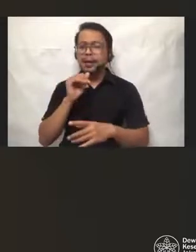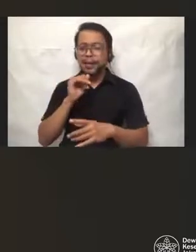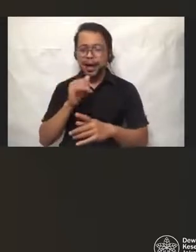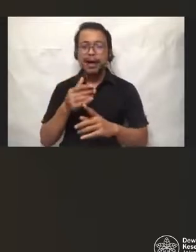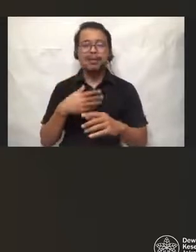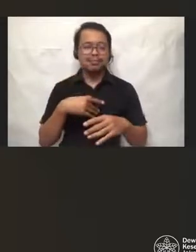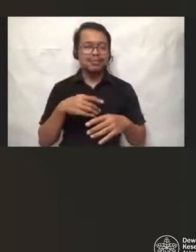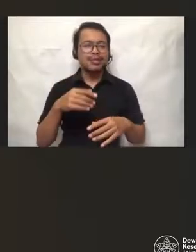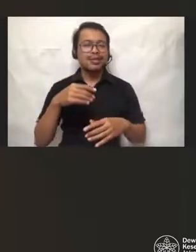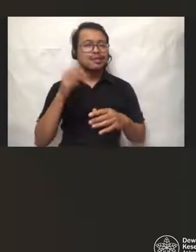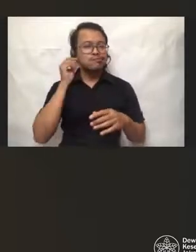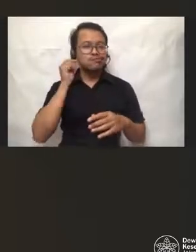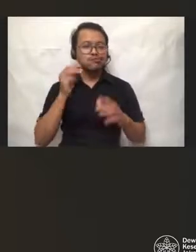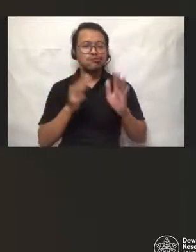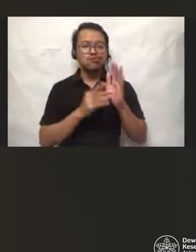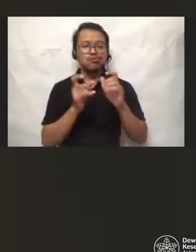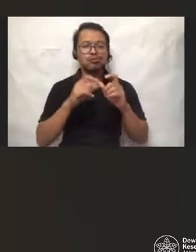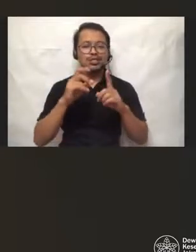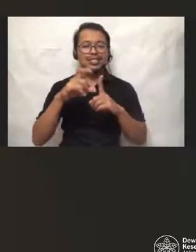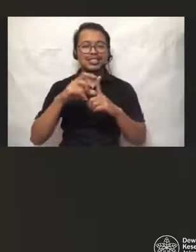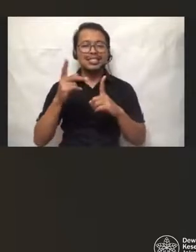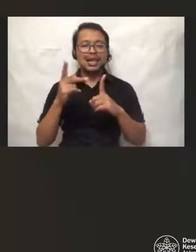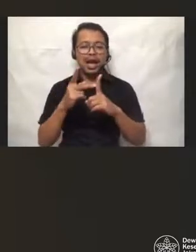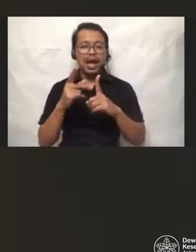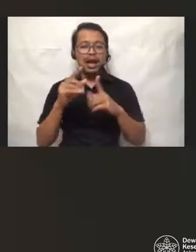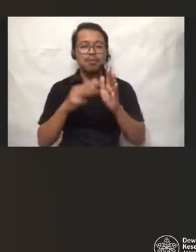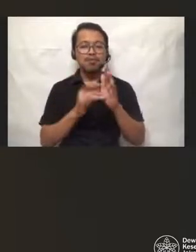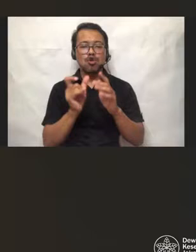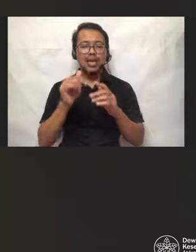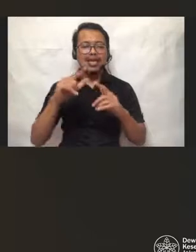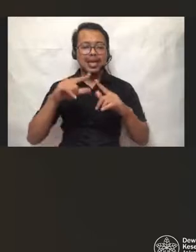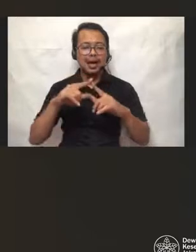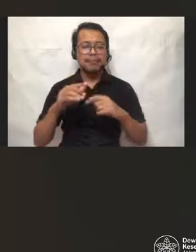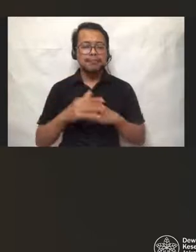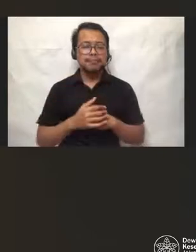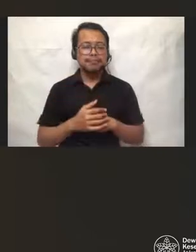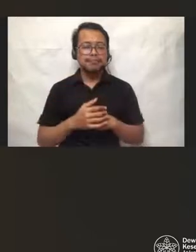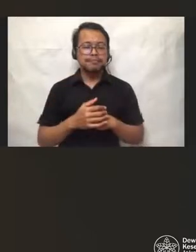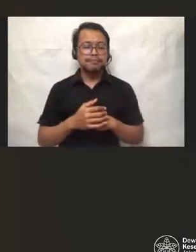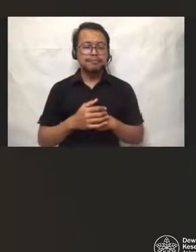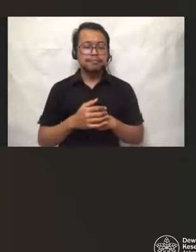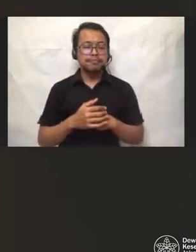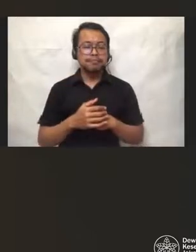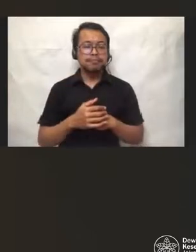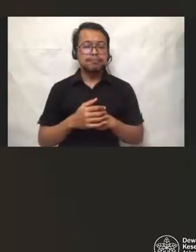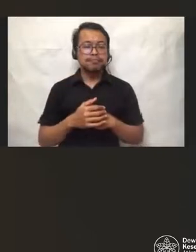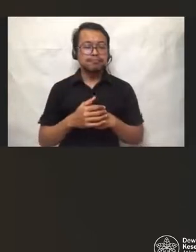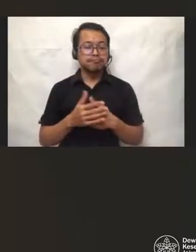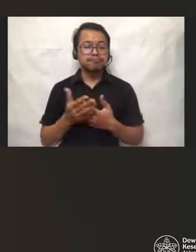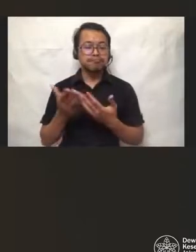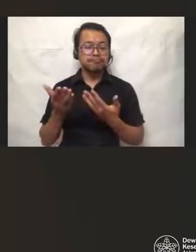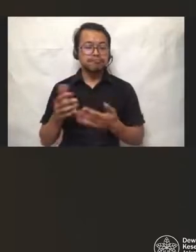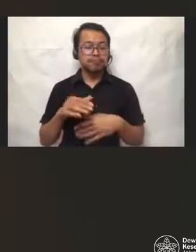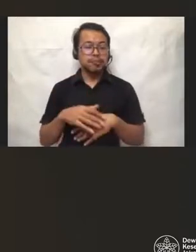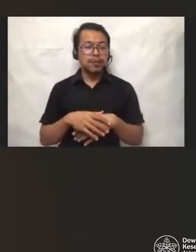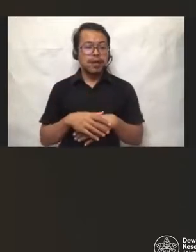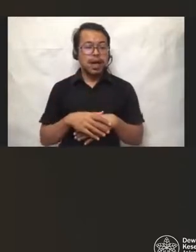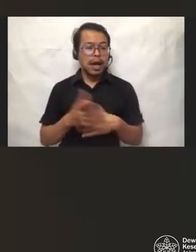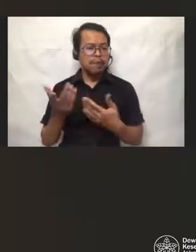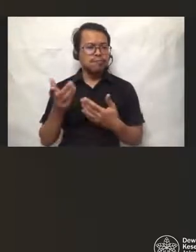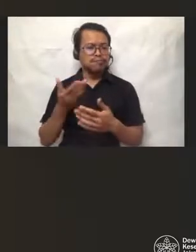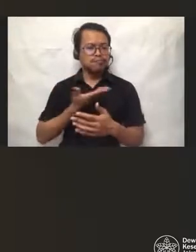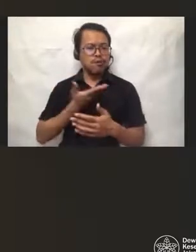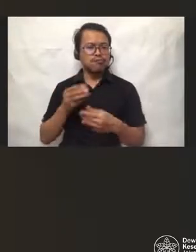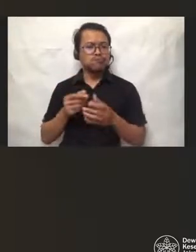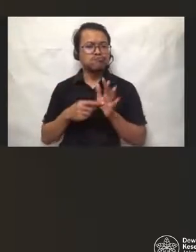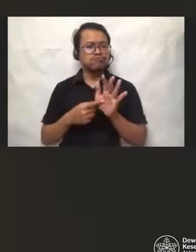Mulia, AMAPU. Izinkanlah saya melakukan pengenalan ini tidak secara objektif